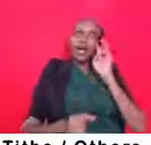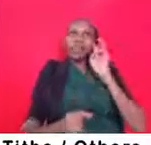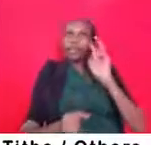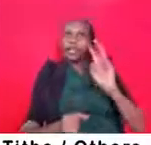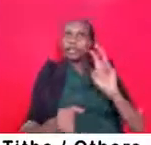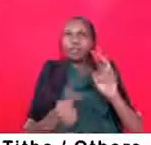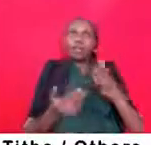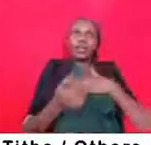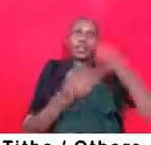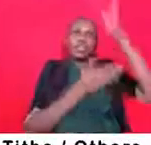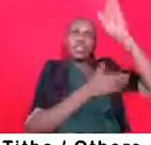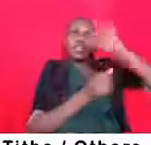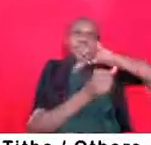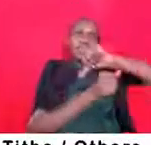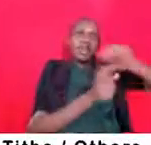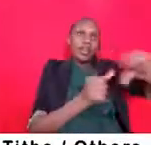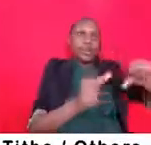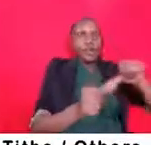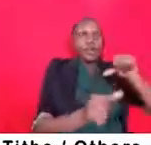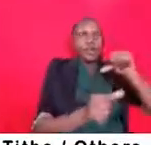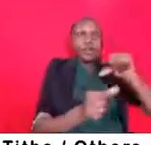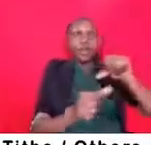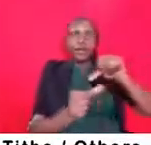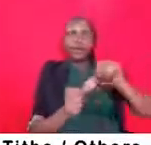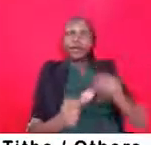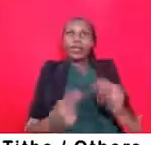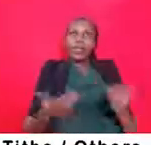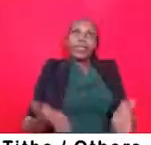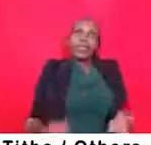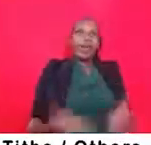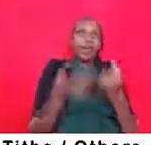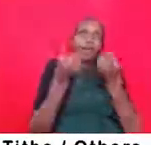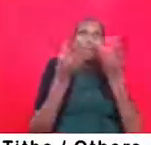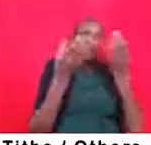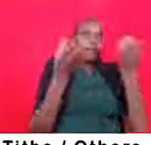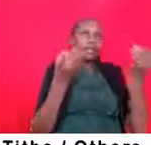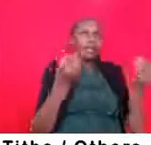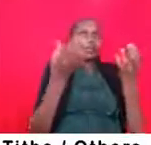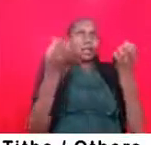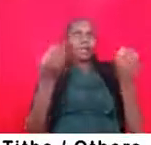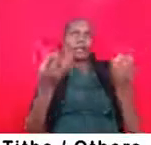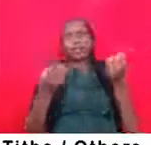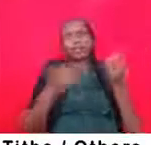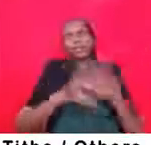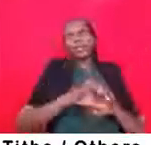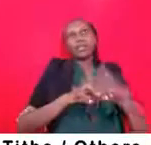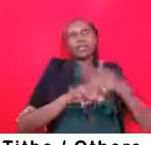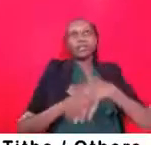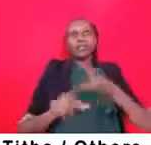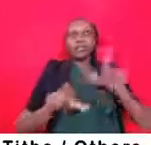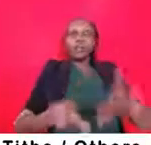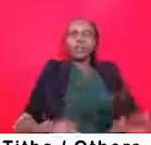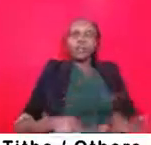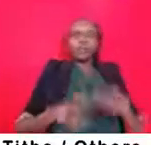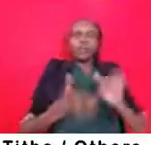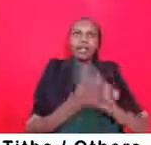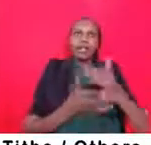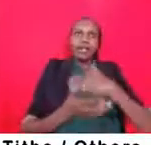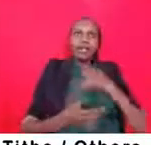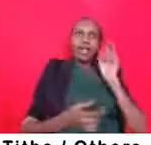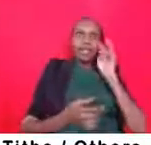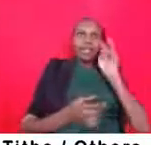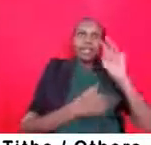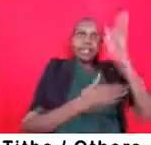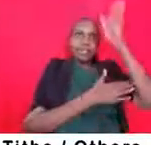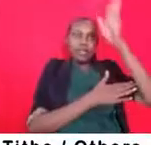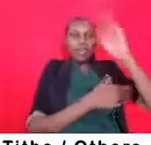around. I have seen my God turn it around. There are so many, many, many times in my life that